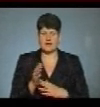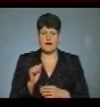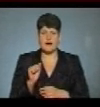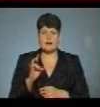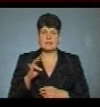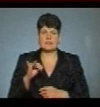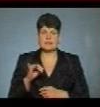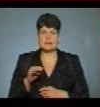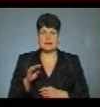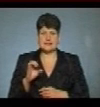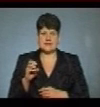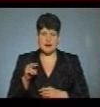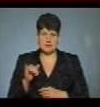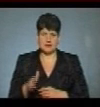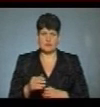вже в великих